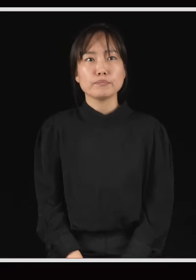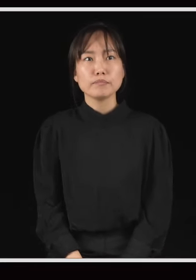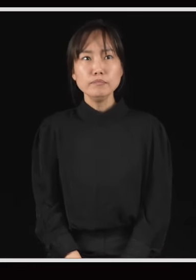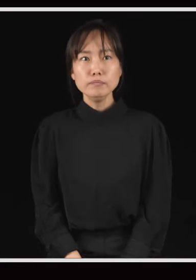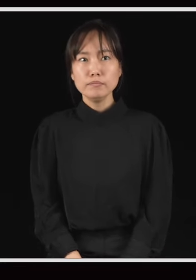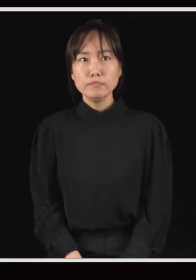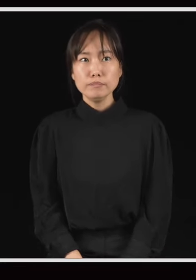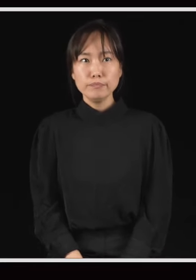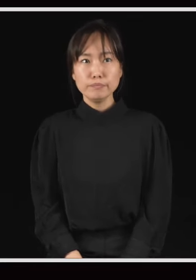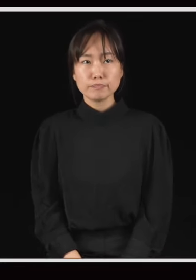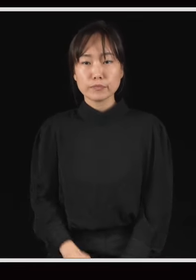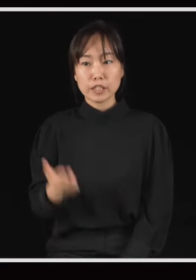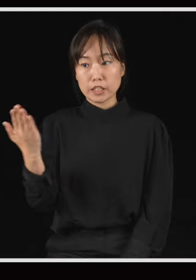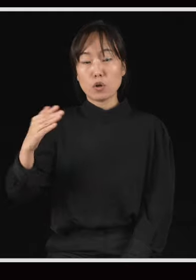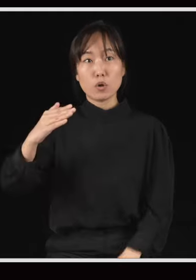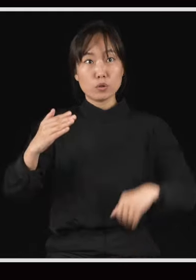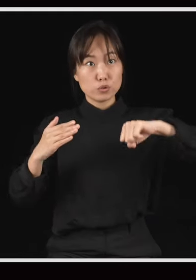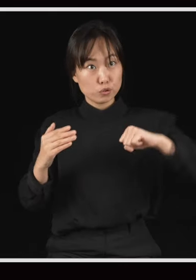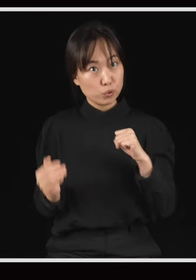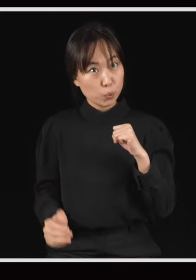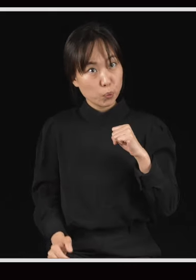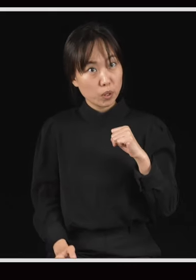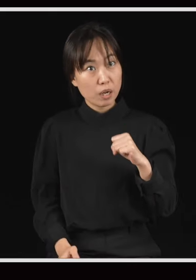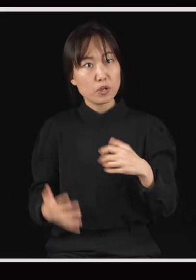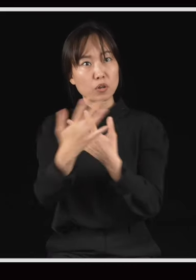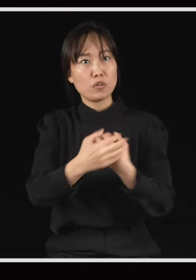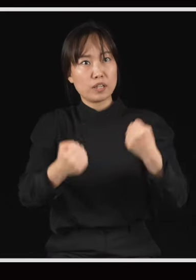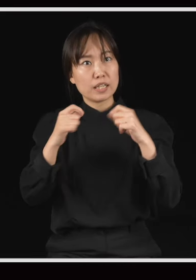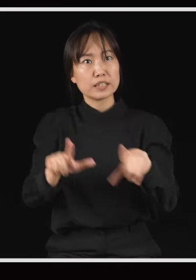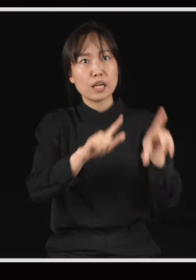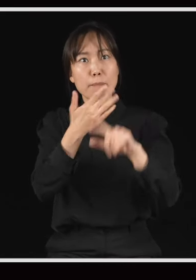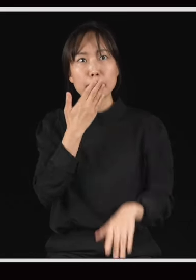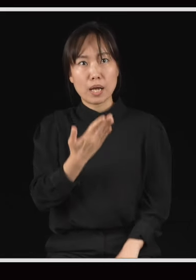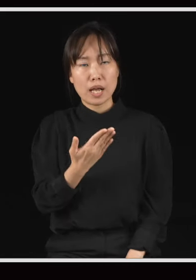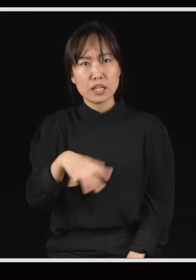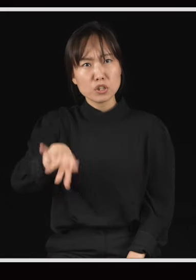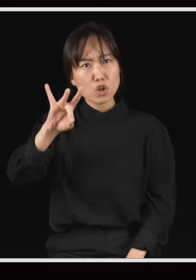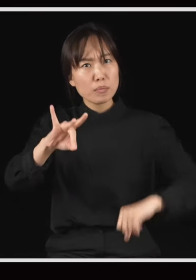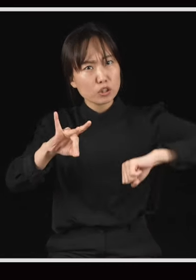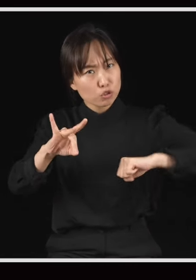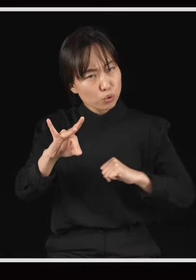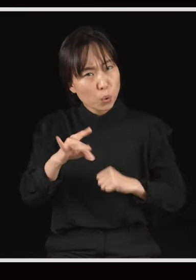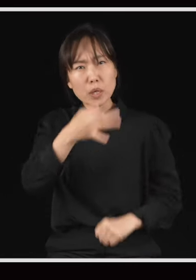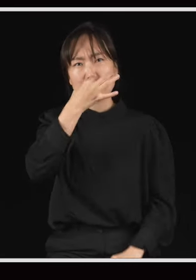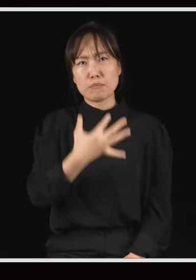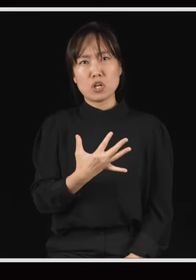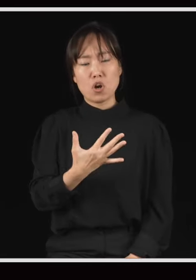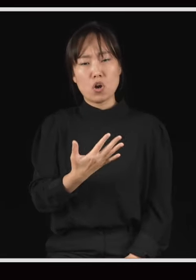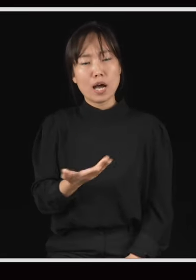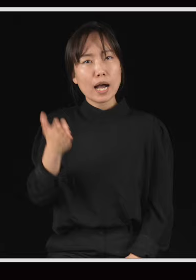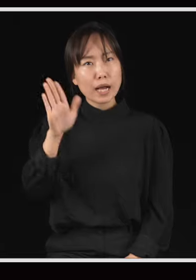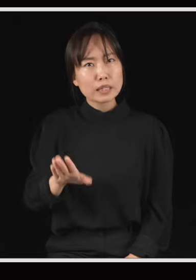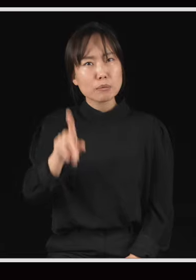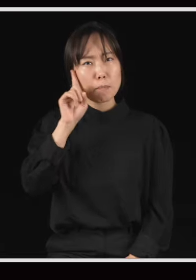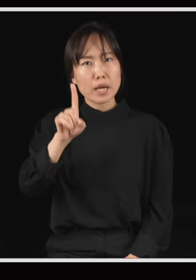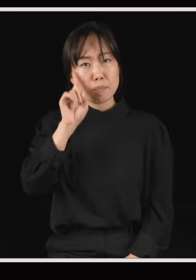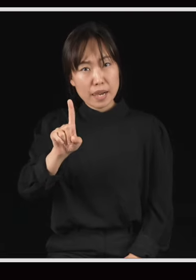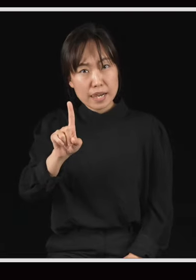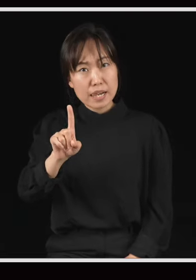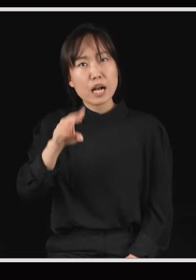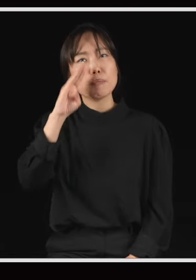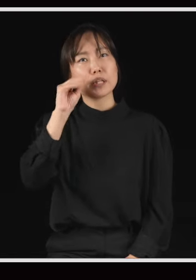이 정도를 해주시면 아주 건강하게 노년기를 맞이하실 수 있습니다. 쉽지 않죠. 근데 이게 일상 속에서 틈틈이